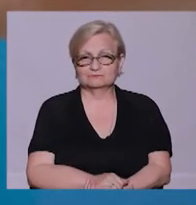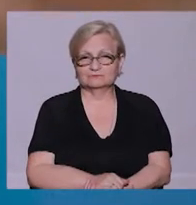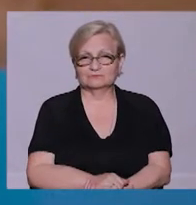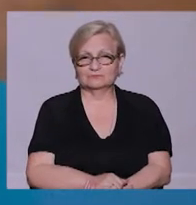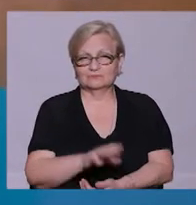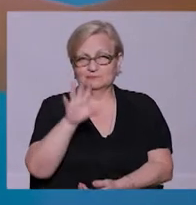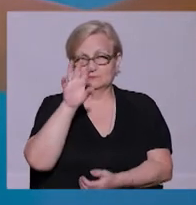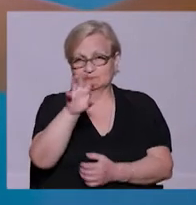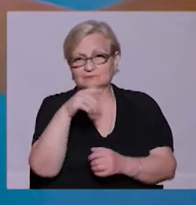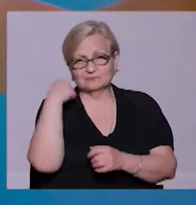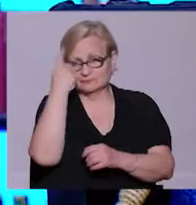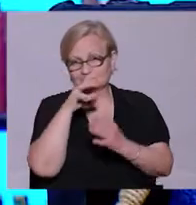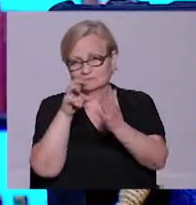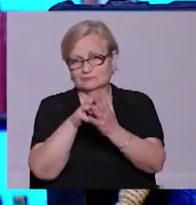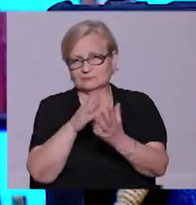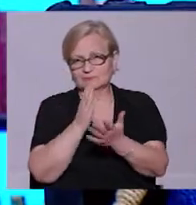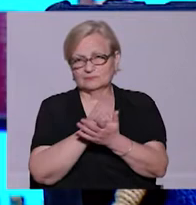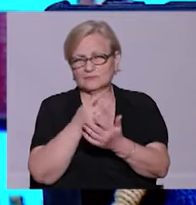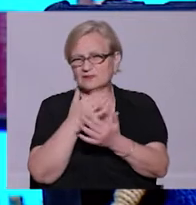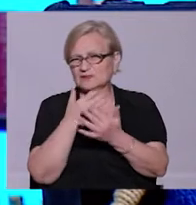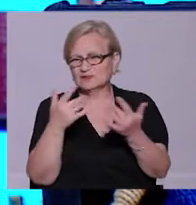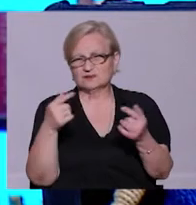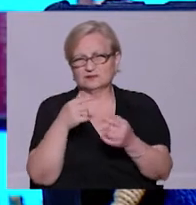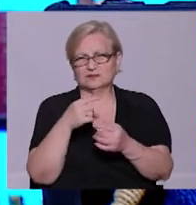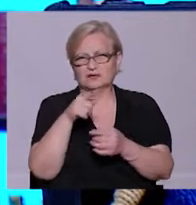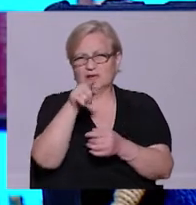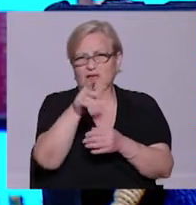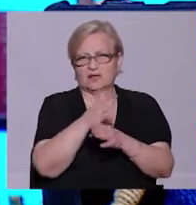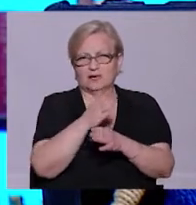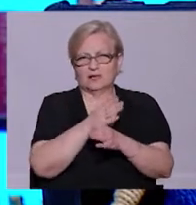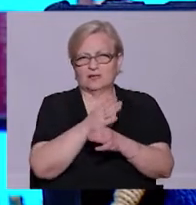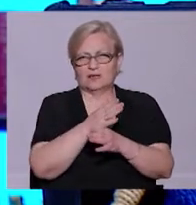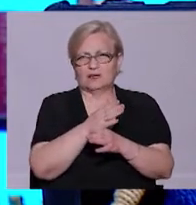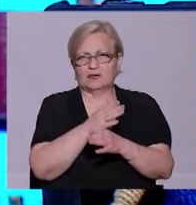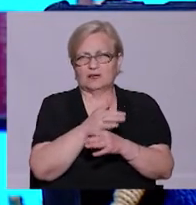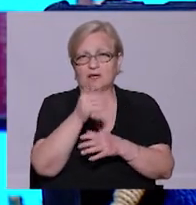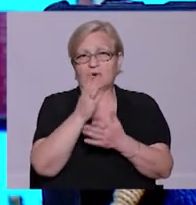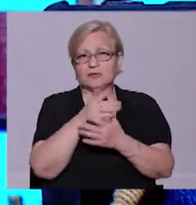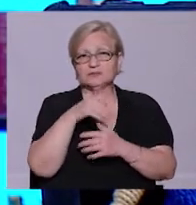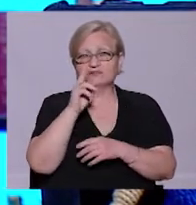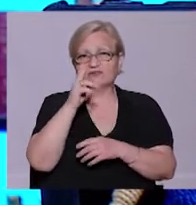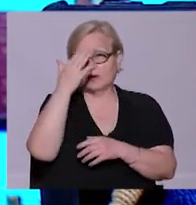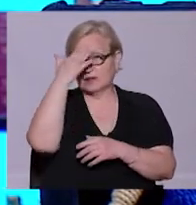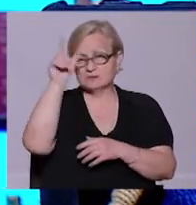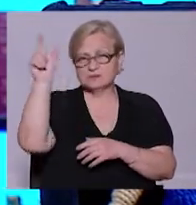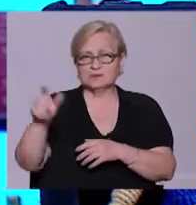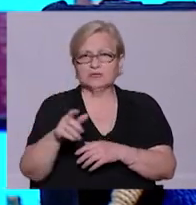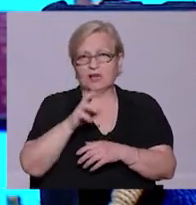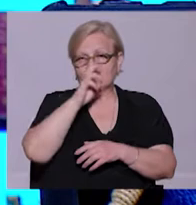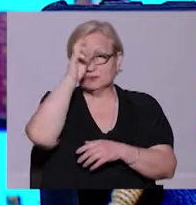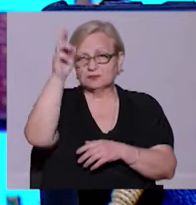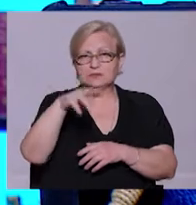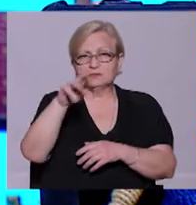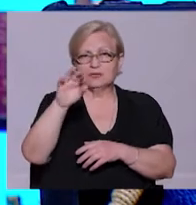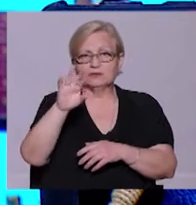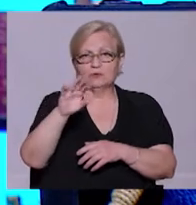აქ გამოსახულებას ხედავ? შეიძლება ნებისმიერი იყოს. ამ შემთხვევაში აქ ერთ-ერთი დედოფლის გამოსახულებაა.